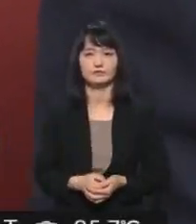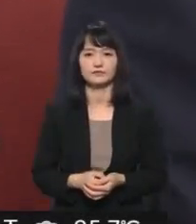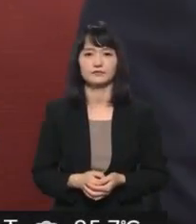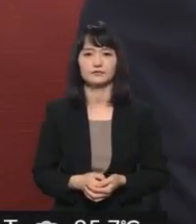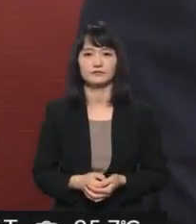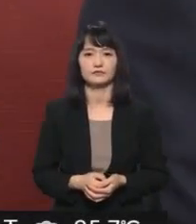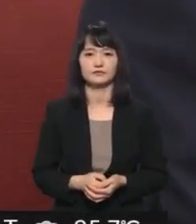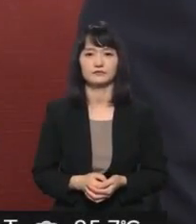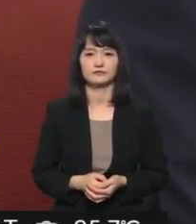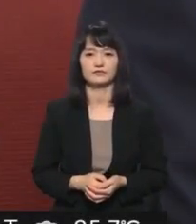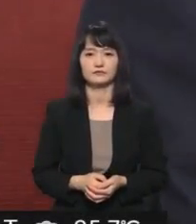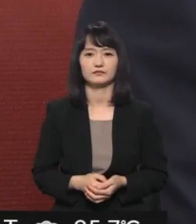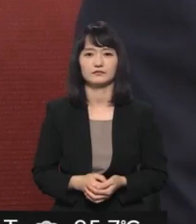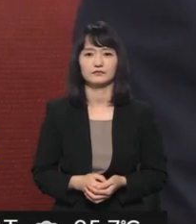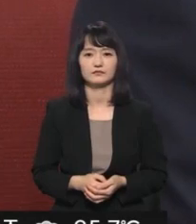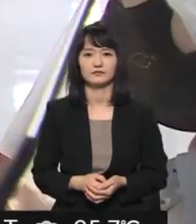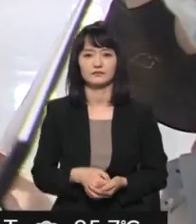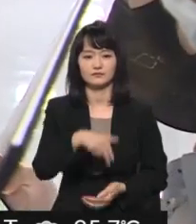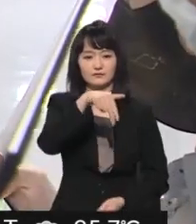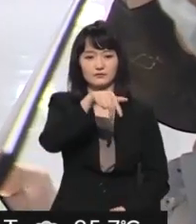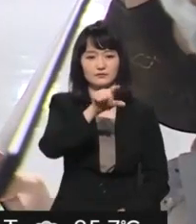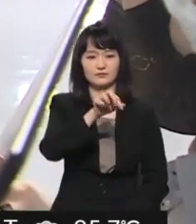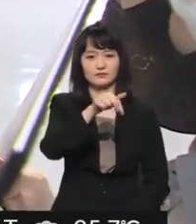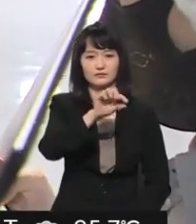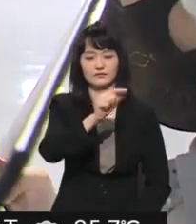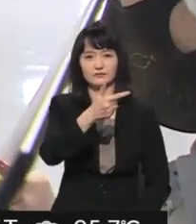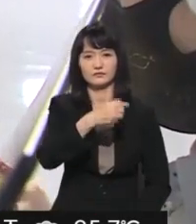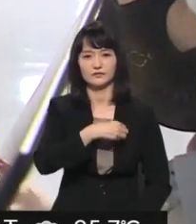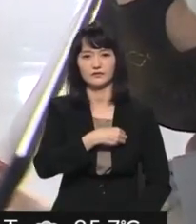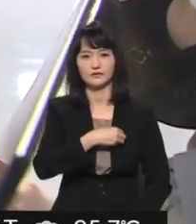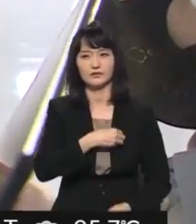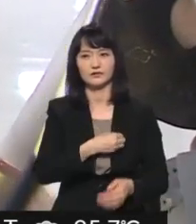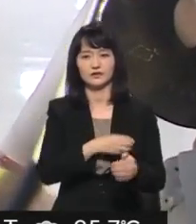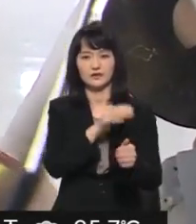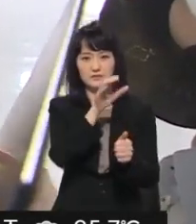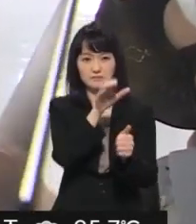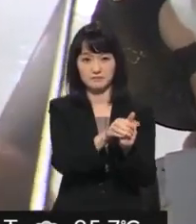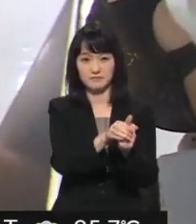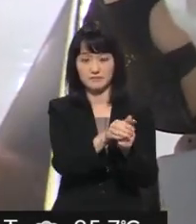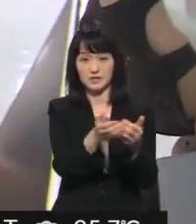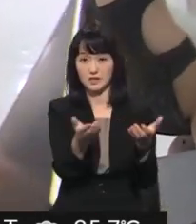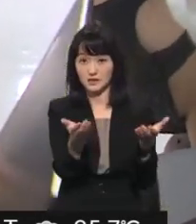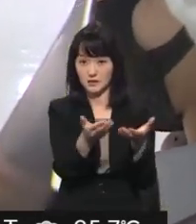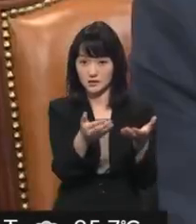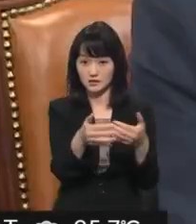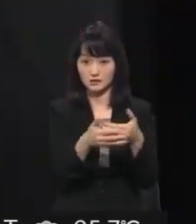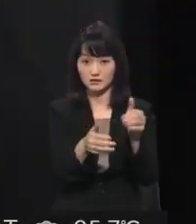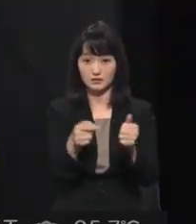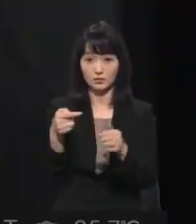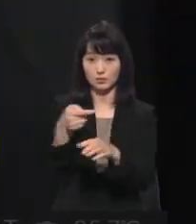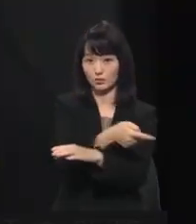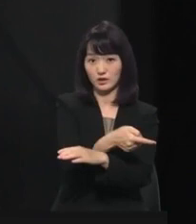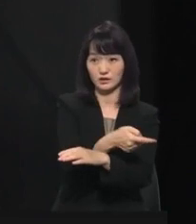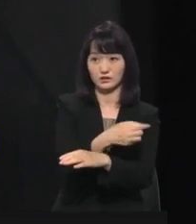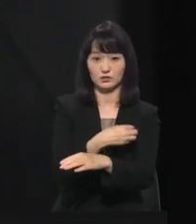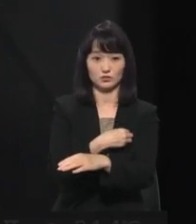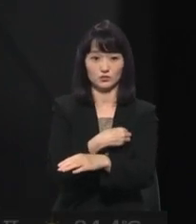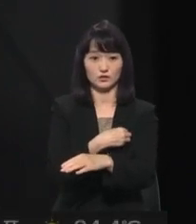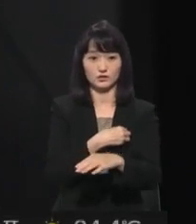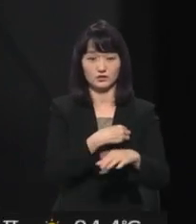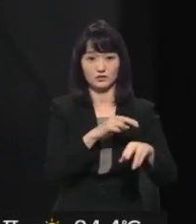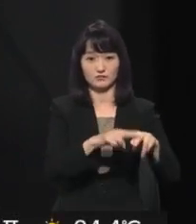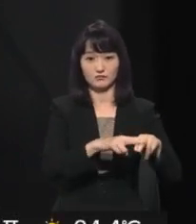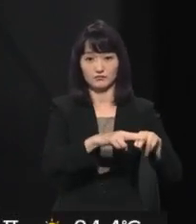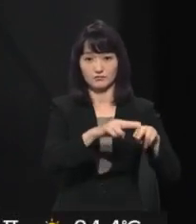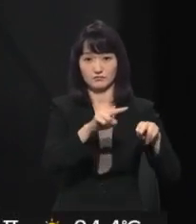뭐 까짓 실 것 같아요 제가 보기에는 원래도 이게 임명직 임원 이게 장관 외에는 나머지는 의원직을 벌여 가야 되는데